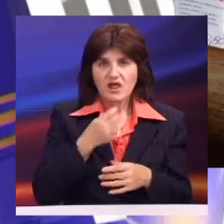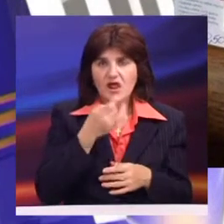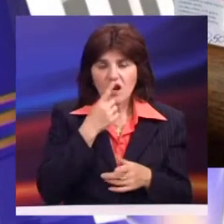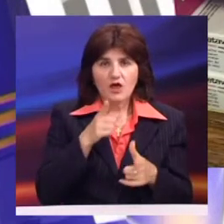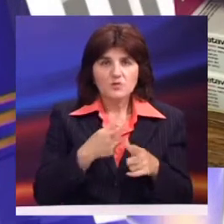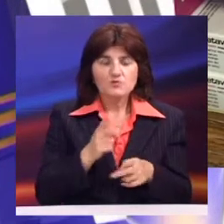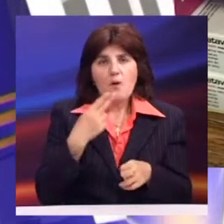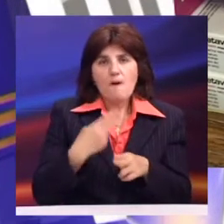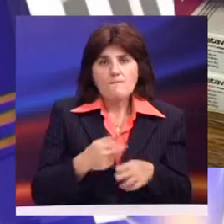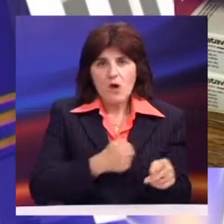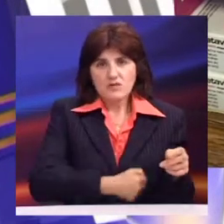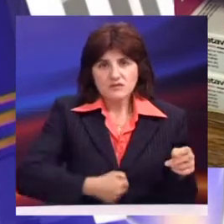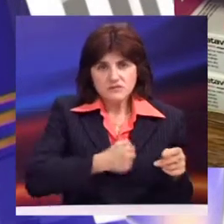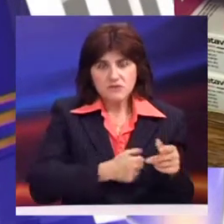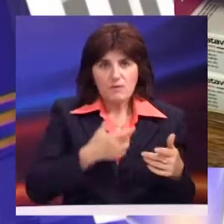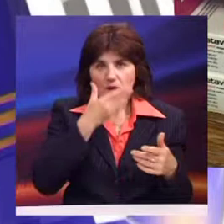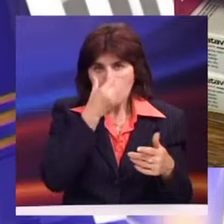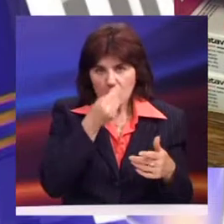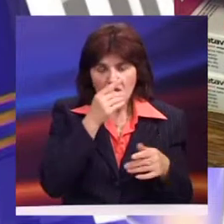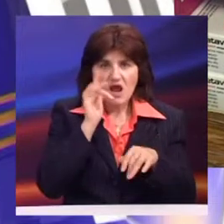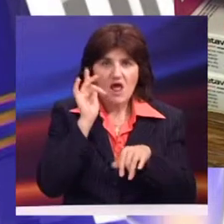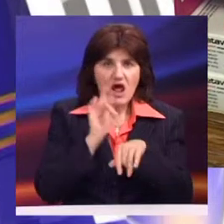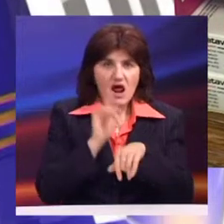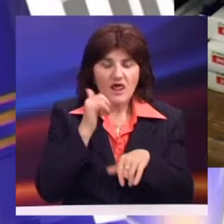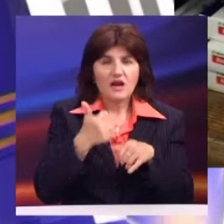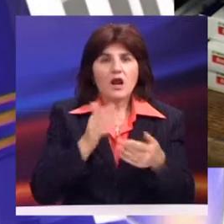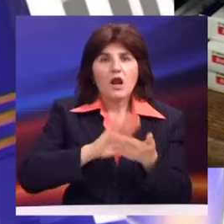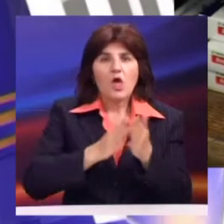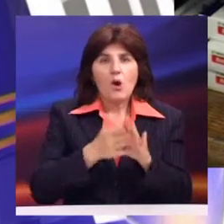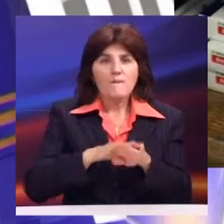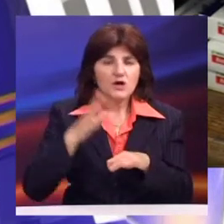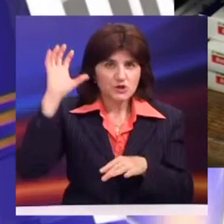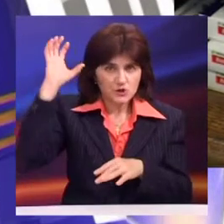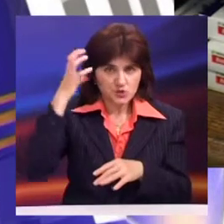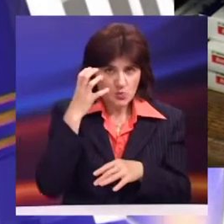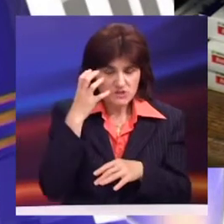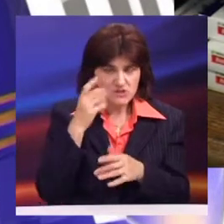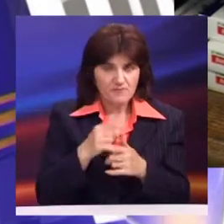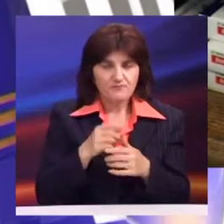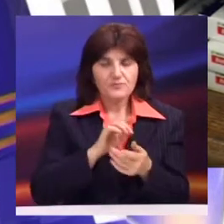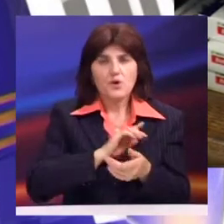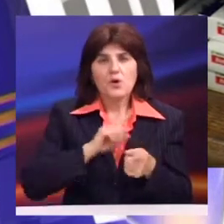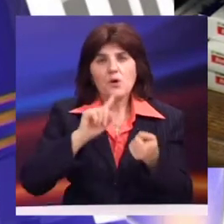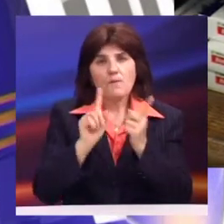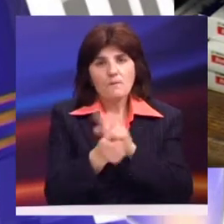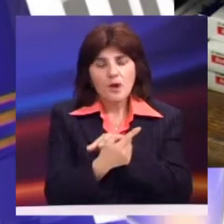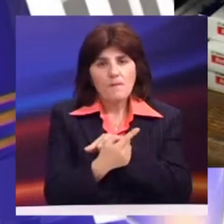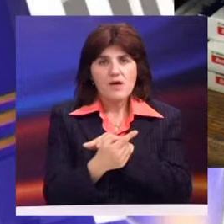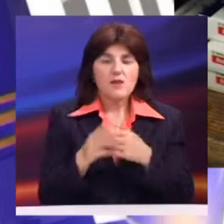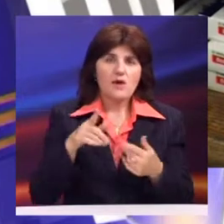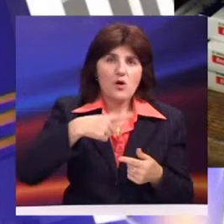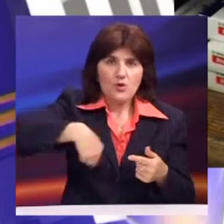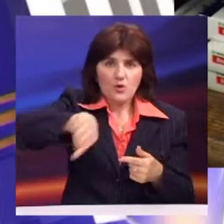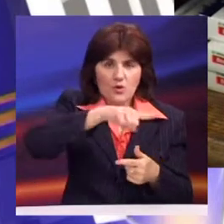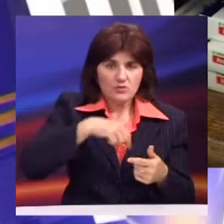će vam pomoći u slučaju bolova, stomačnih problema, prehlade, alergije ili opekotina od sunca. Promjena okruženja i načina ishrane